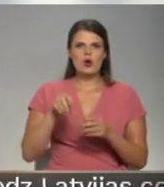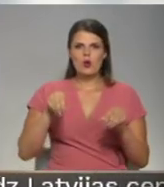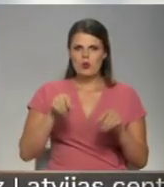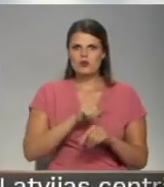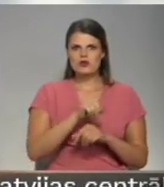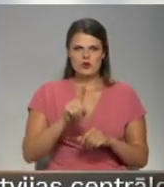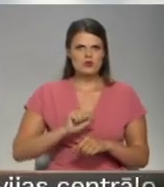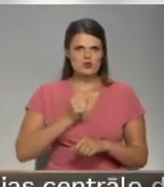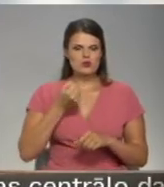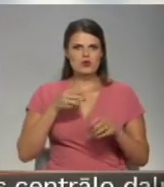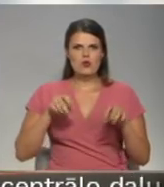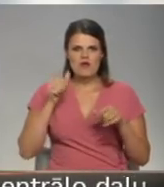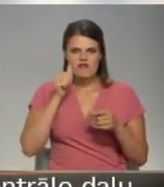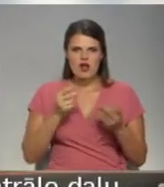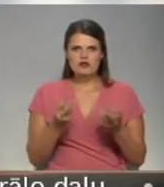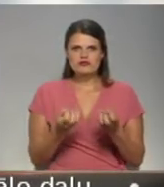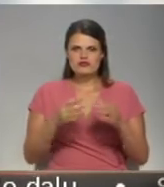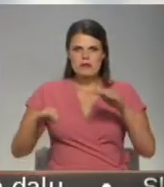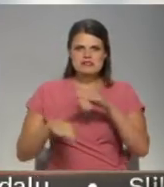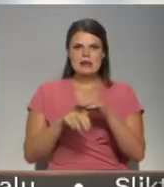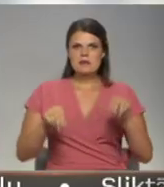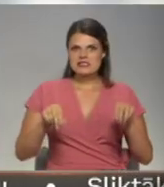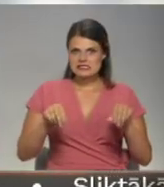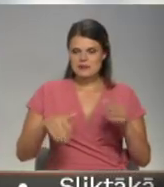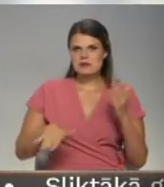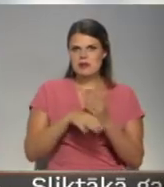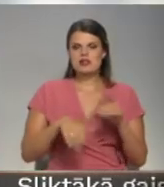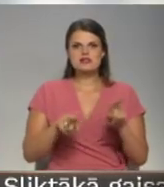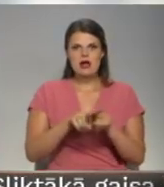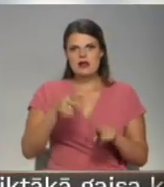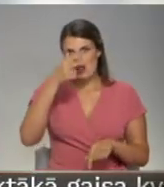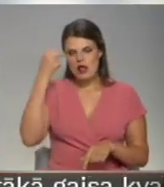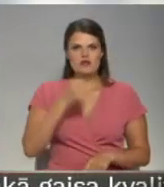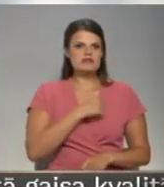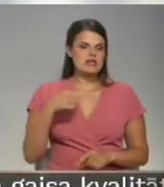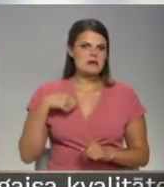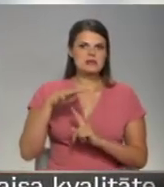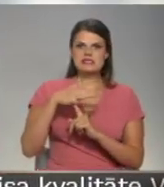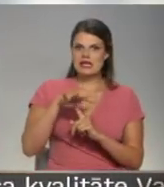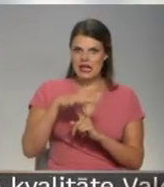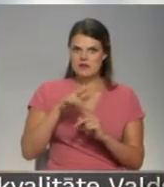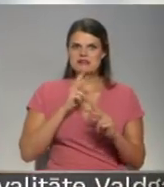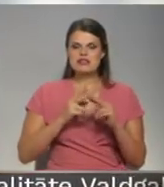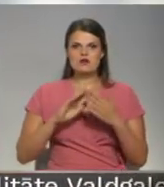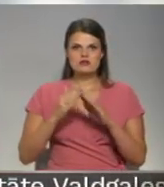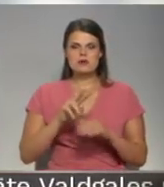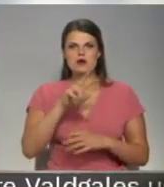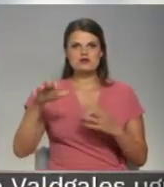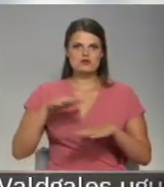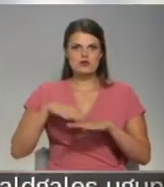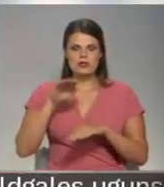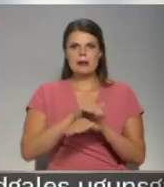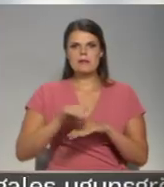pazemē. Ugunsgrēka likvidēšanā šodien piedalījās Lietuvas bruņoto spēku helikopters. Stiklu ciemā, kas dūmu dēļ tika